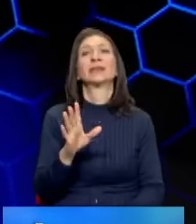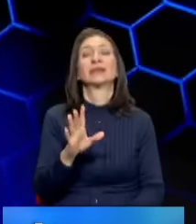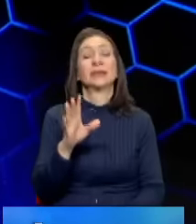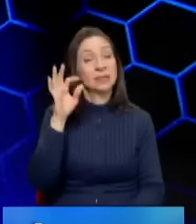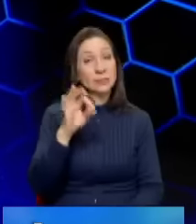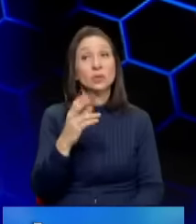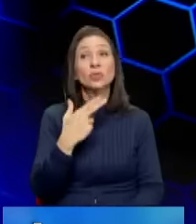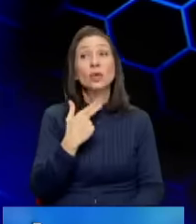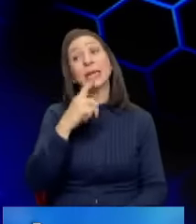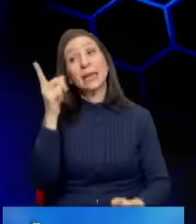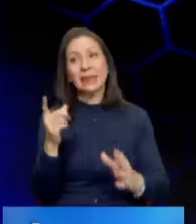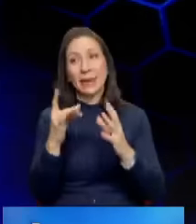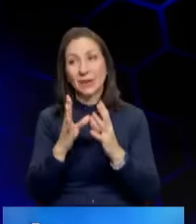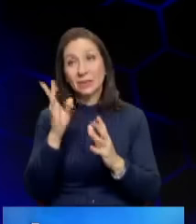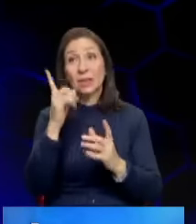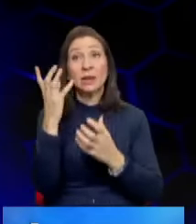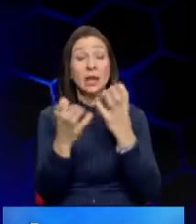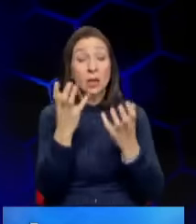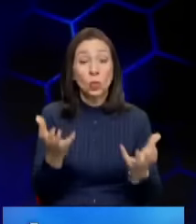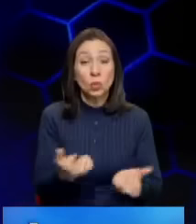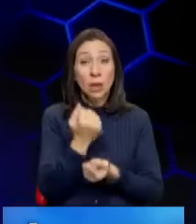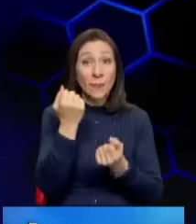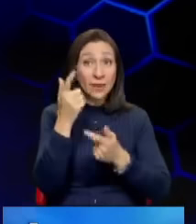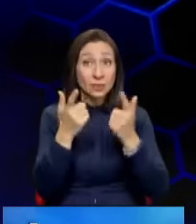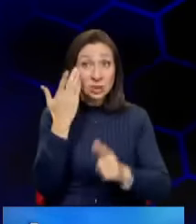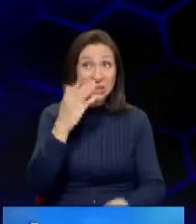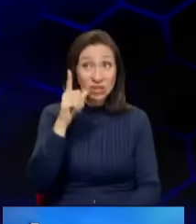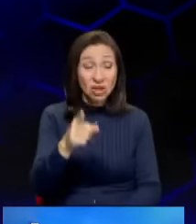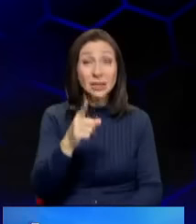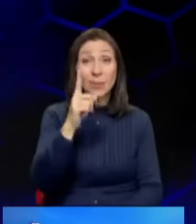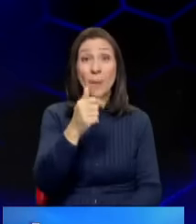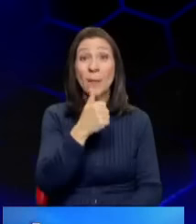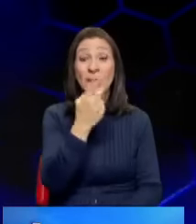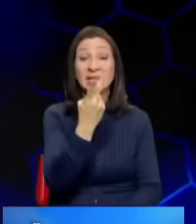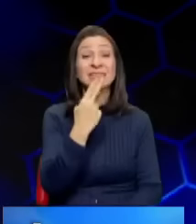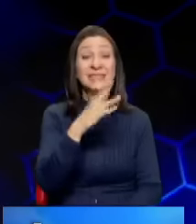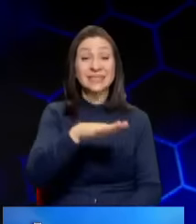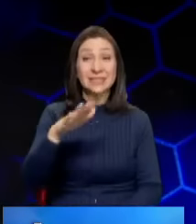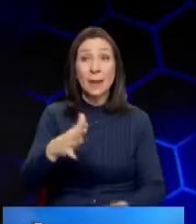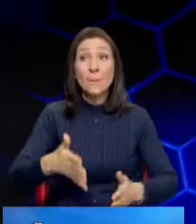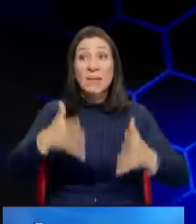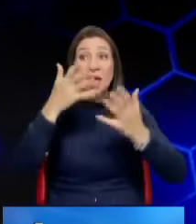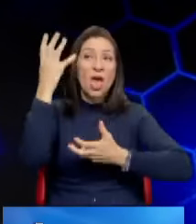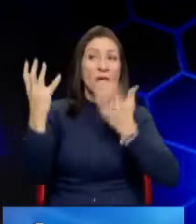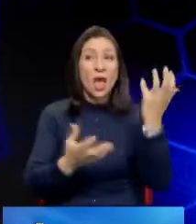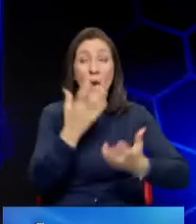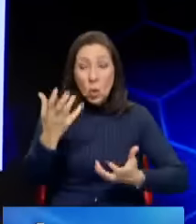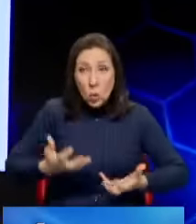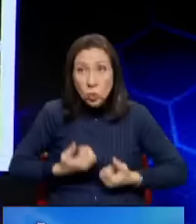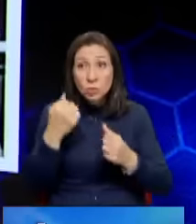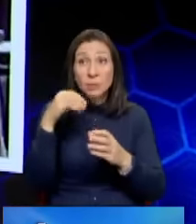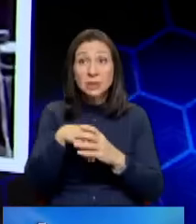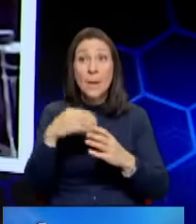Şimdi Rusya'dan Diyarbakır'a gideceğiz. Bir yangın kurtarma görüntüsüne bakacağız. Bir baba ve iki kızı binada çıkan yangından kurtulmak